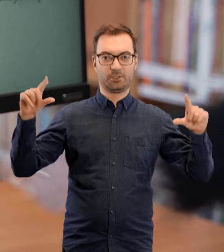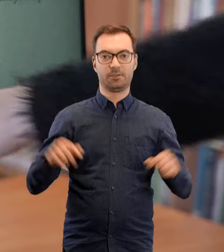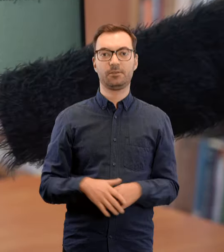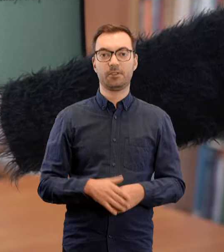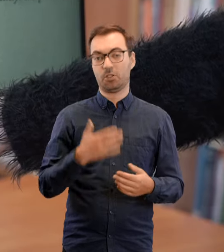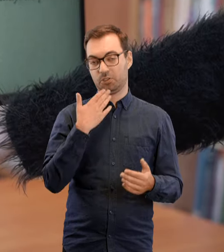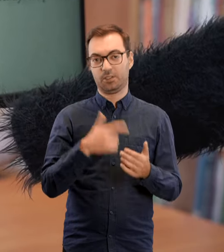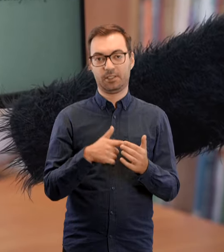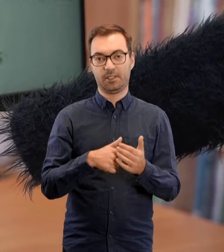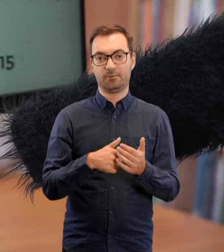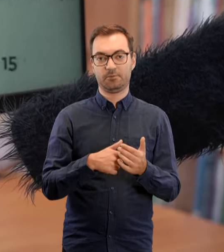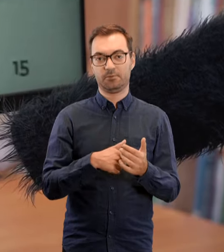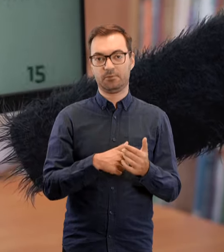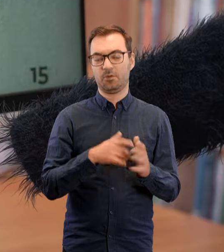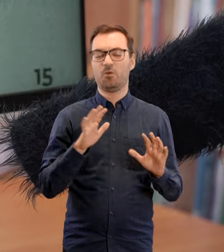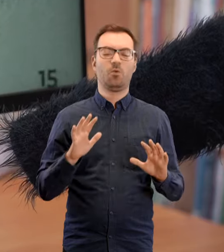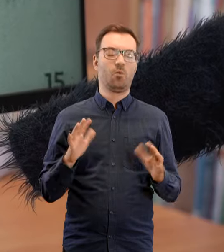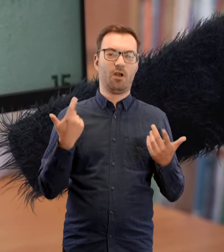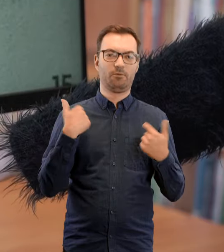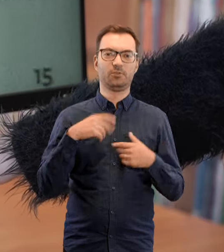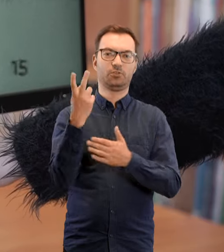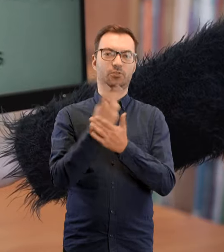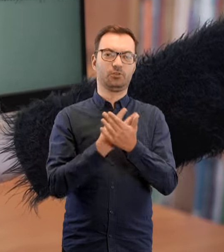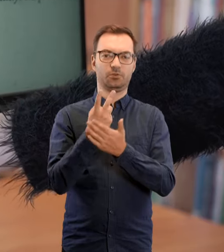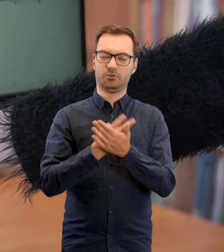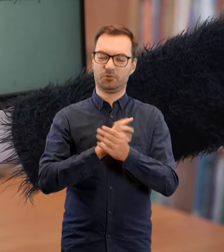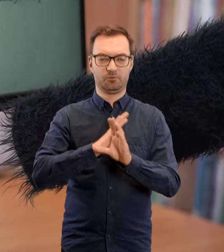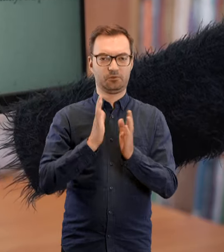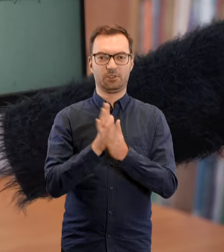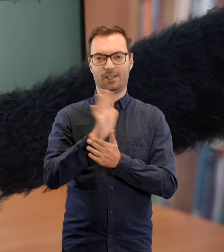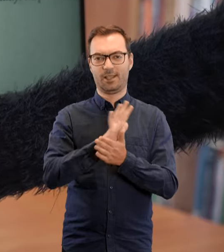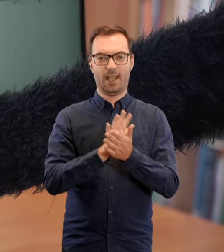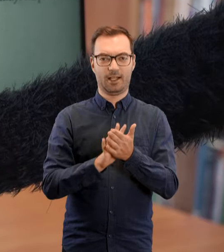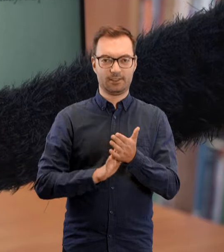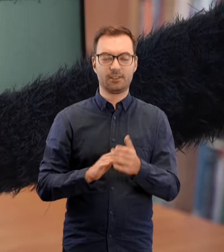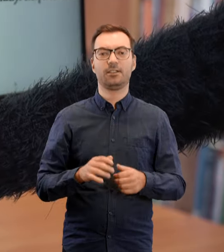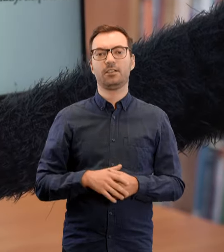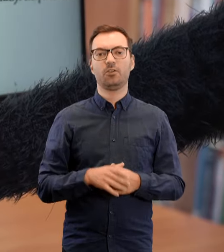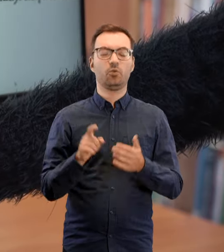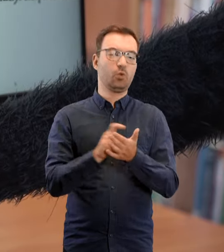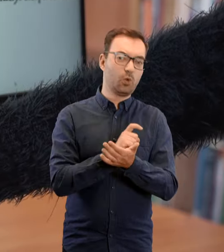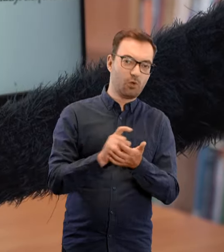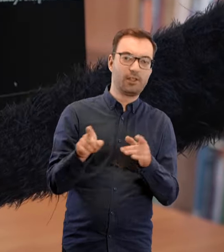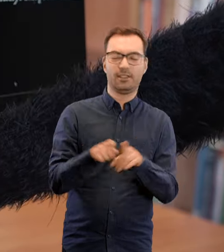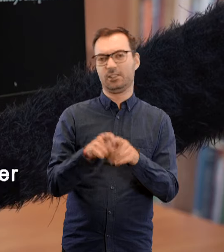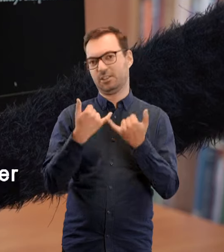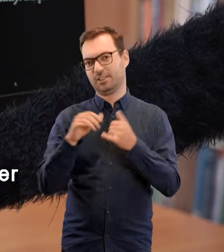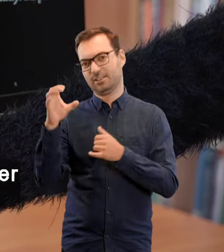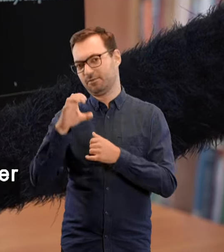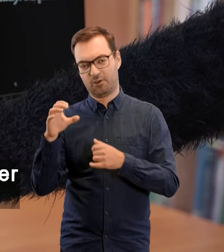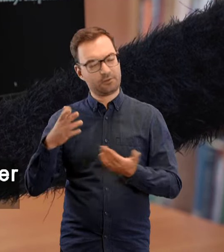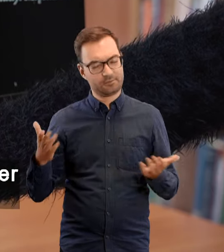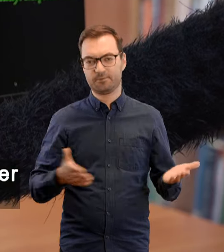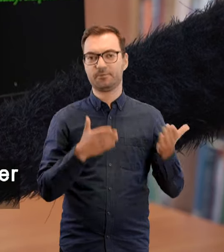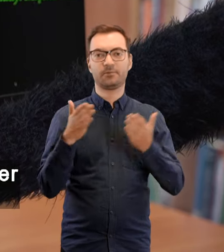można w sposób łatwy odczytać każdy rodzaj tekstu drukowanego, ale także każdego innego.